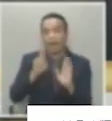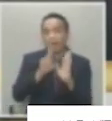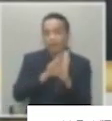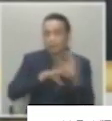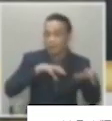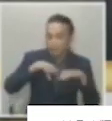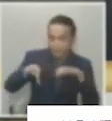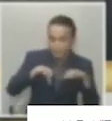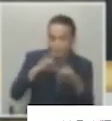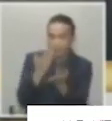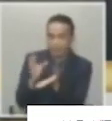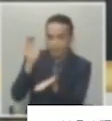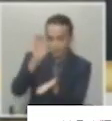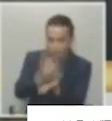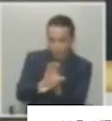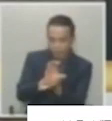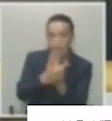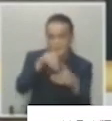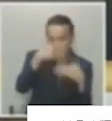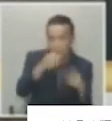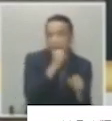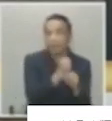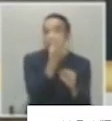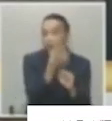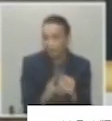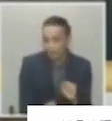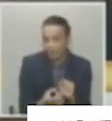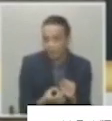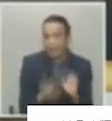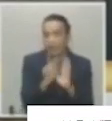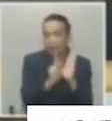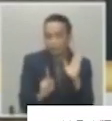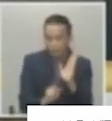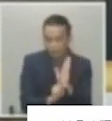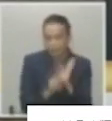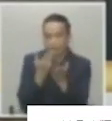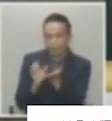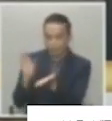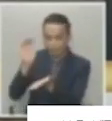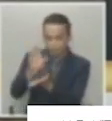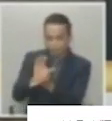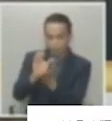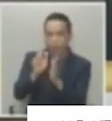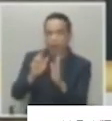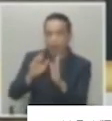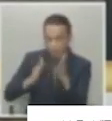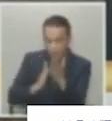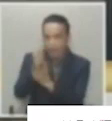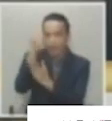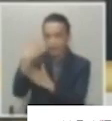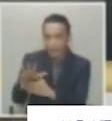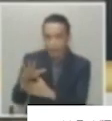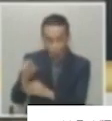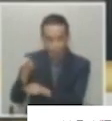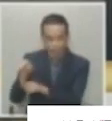าณมันเปลี่ยนอย่างนี้ชุดความคิดนี้จะทำอะไรแล้วกฎหมายวิธีการงบประมาณออกมาอย่างนี้แล้วเนี่ยถ้าเป็นกฎหมายกระจายอำนาจล่ะ